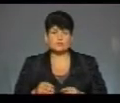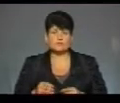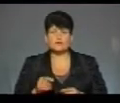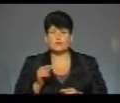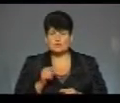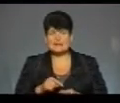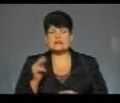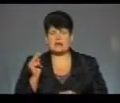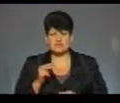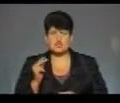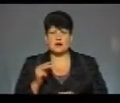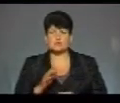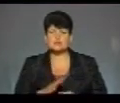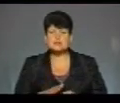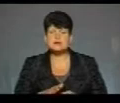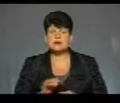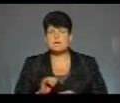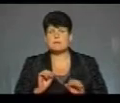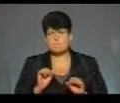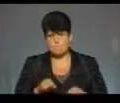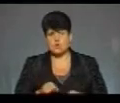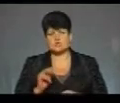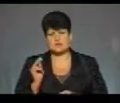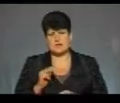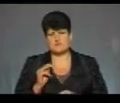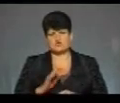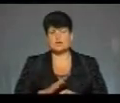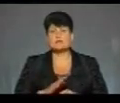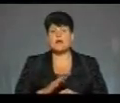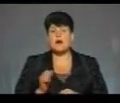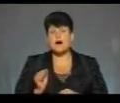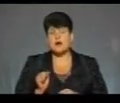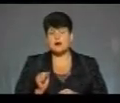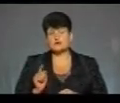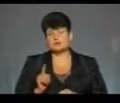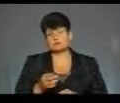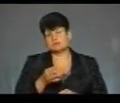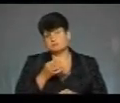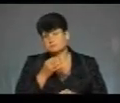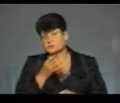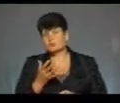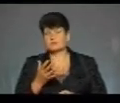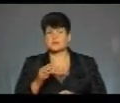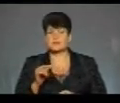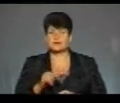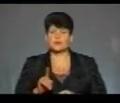вони навчаються і можна навчитися. Що мені дуже імпонує і подобається, так